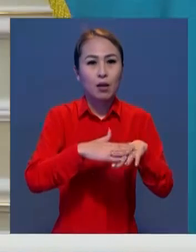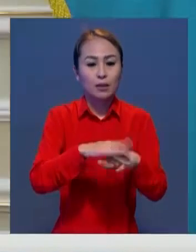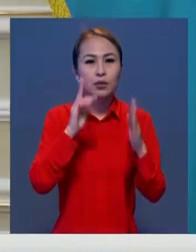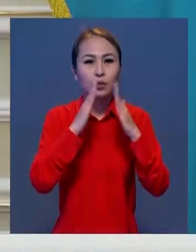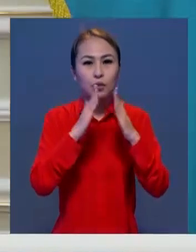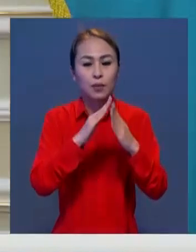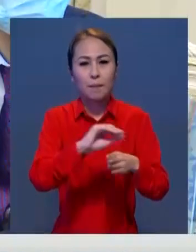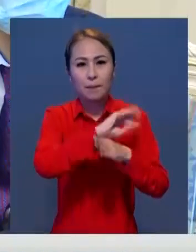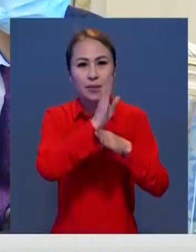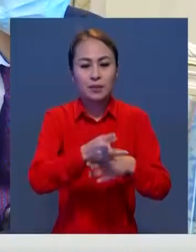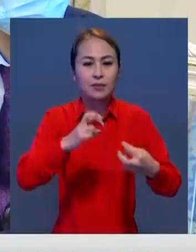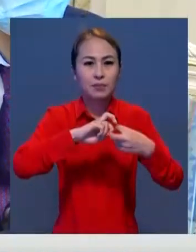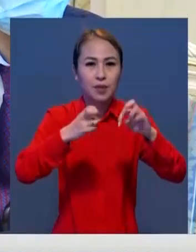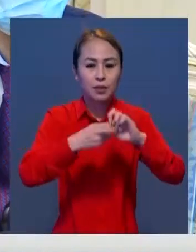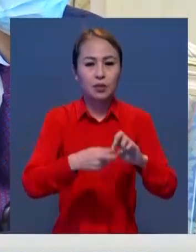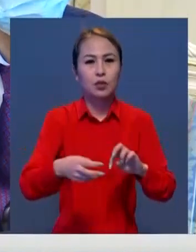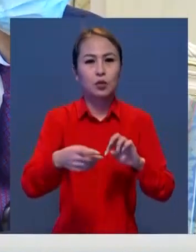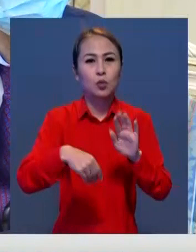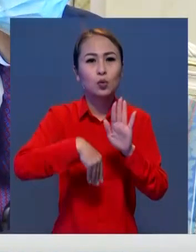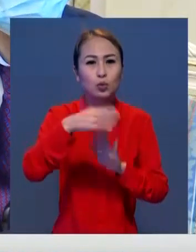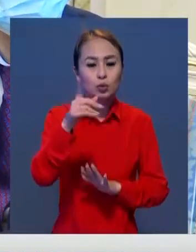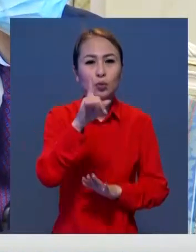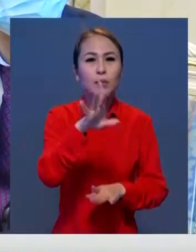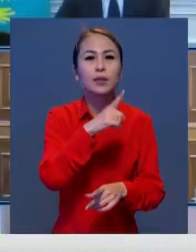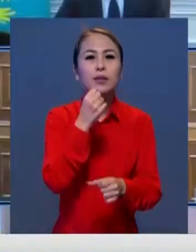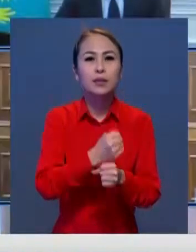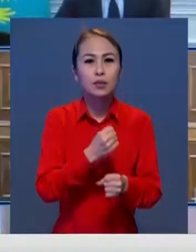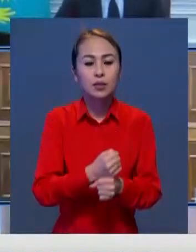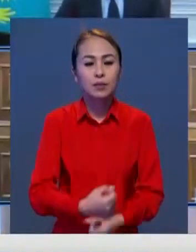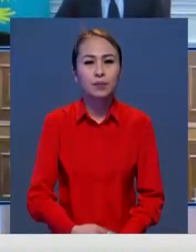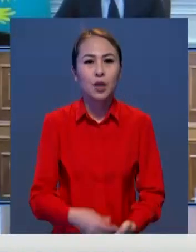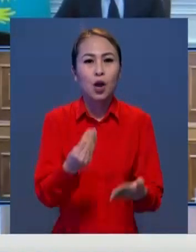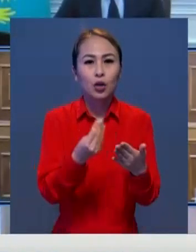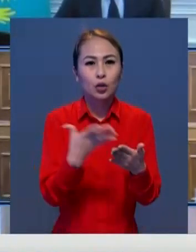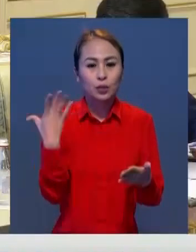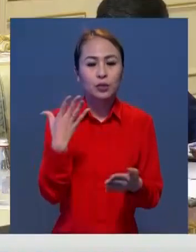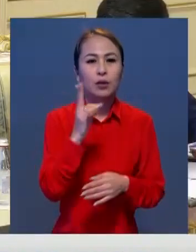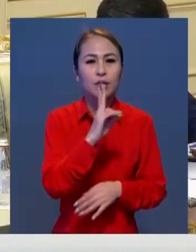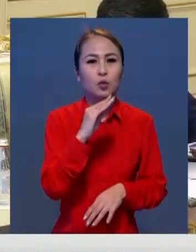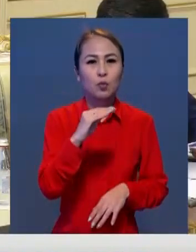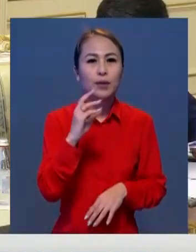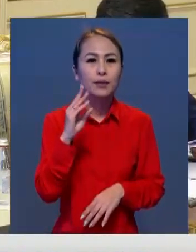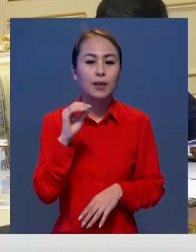ету өзекті мәселе. Жағдайды түзеу үшін не істеп жатырсыздар? Құрметті Қасым Жомарт Кемелұлы,